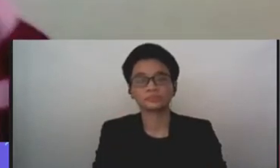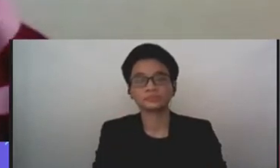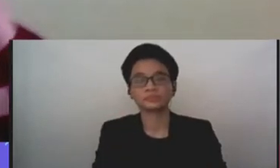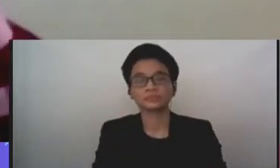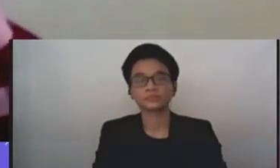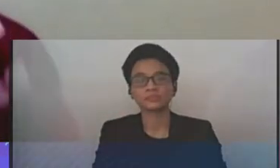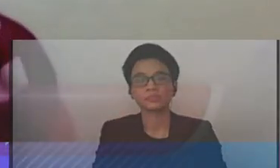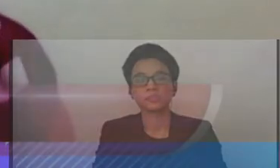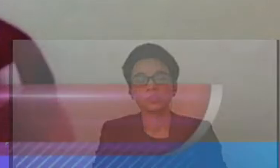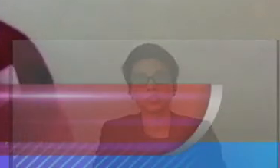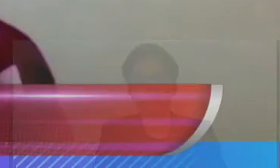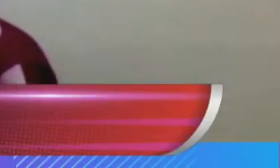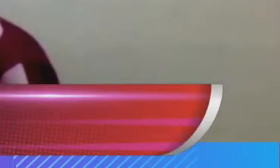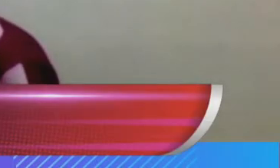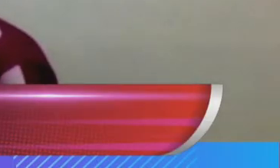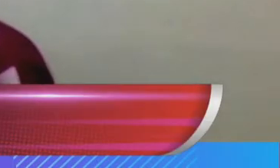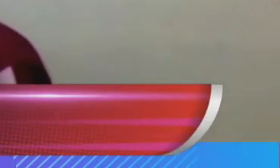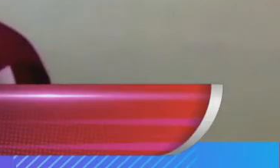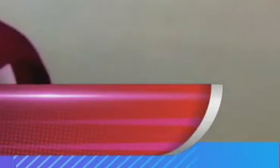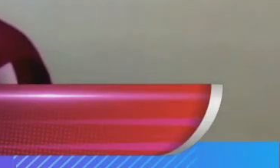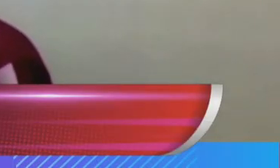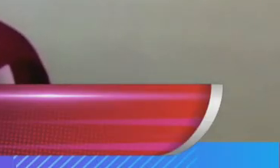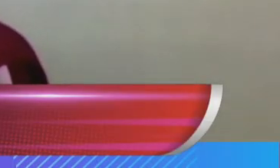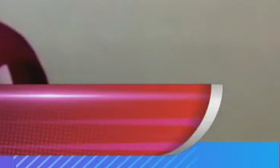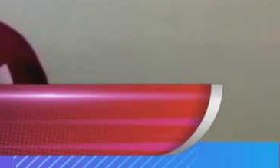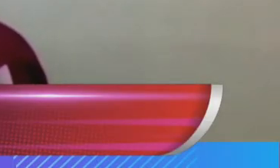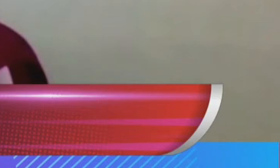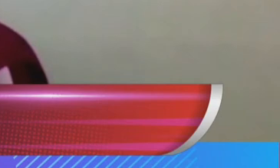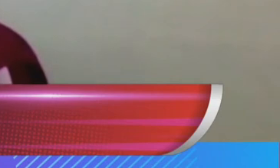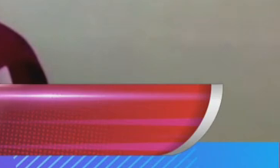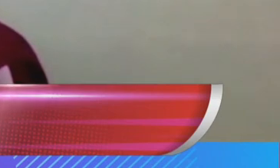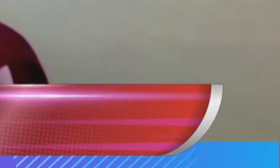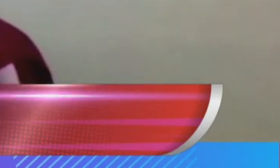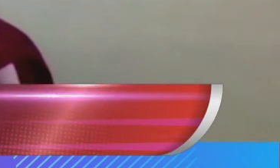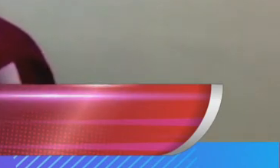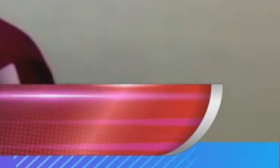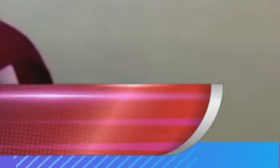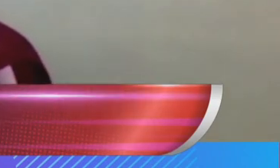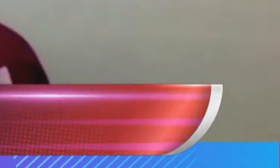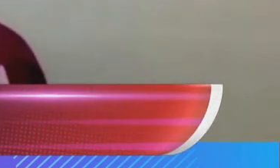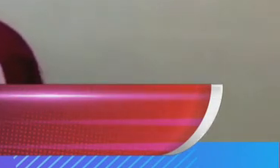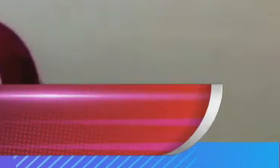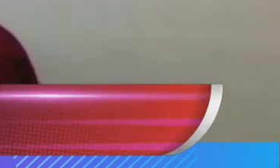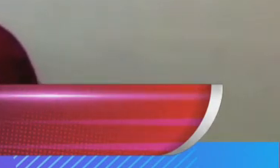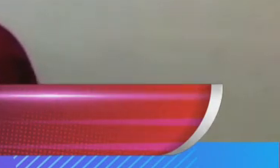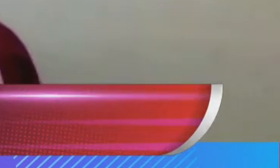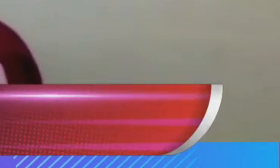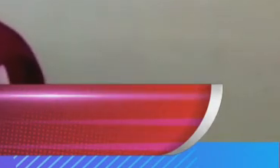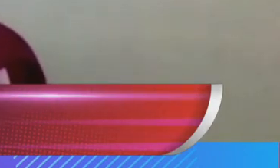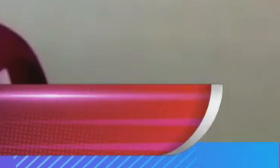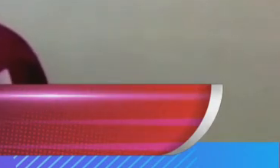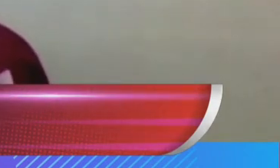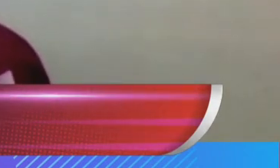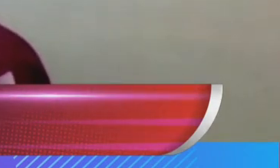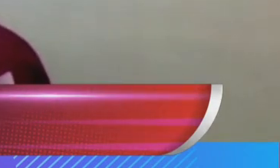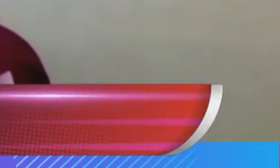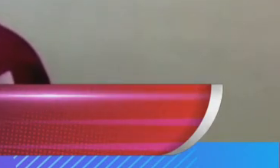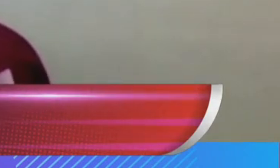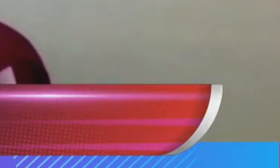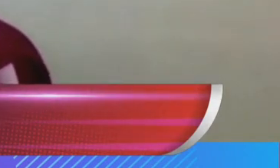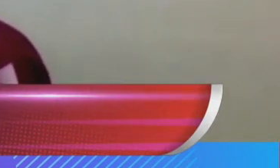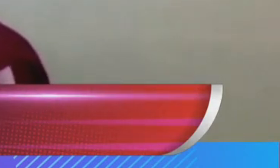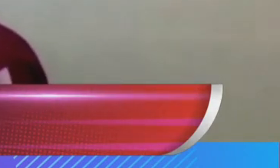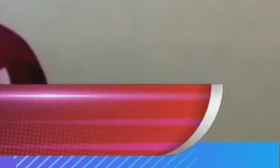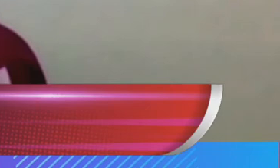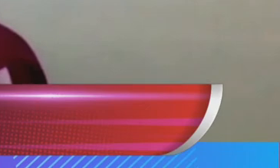saya saat ini usianya 12 tahun, namanya Lintang Adnan, laki-laki. Mungkin sedikit berbeda dengan Bu Santi dan Bu Nima